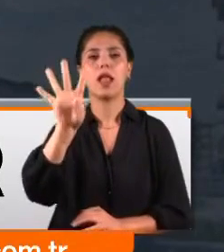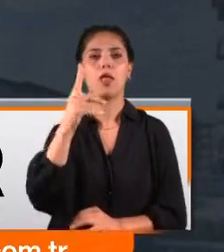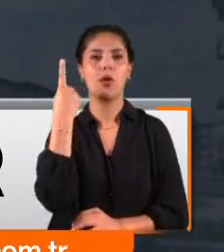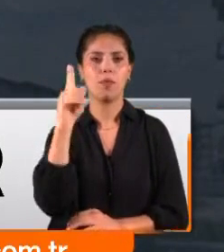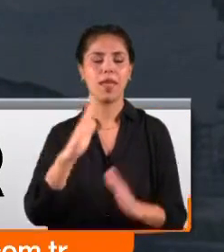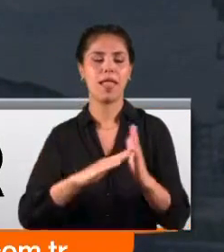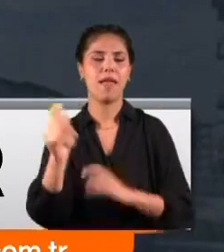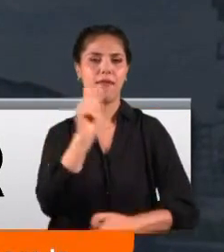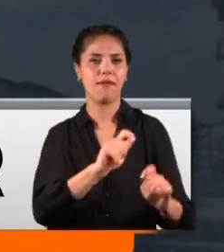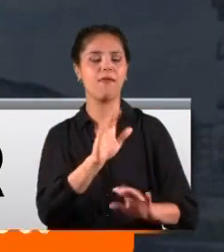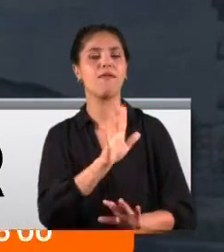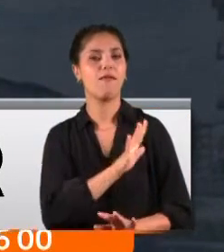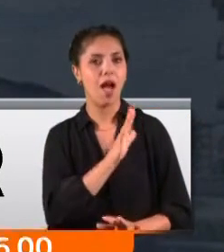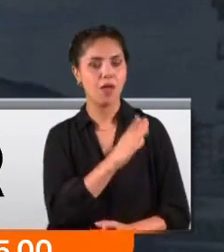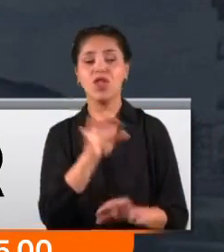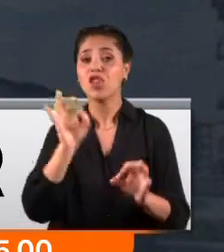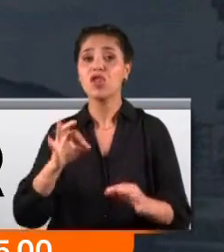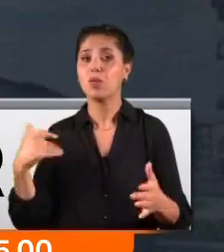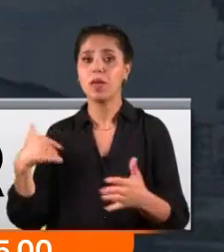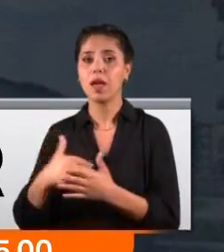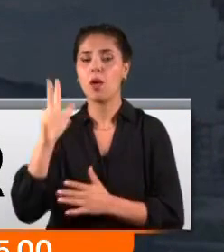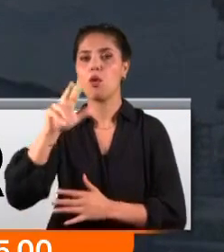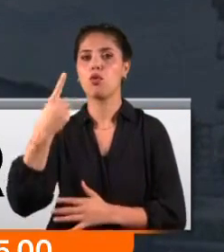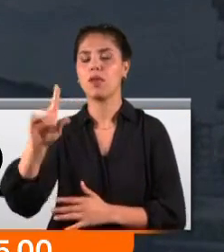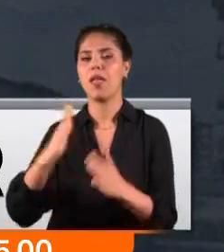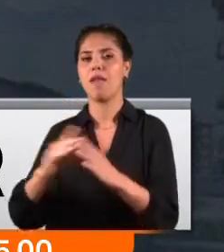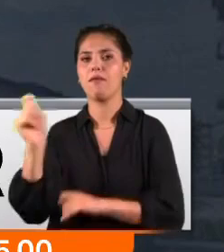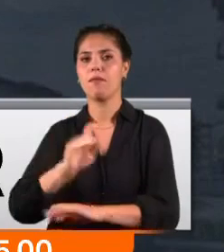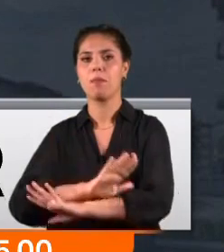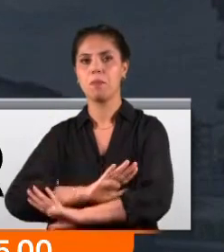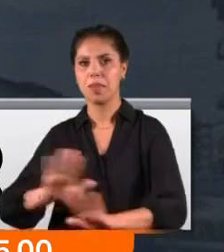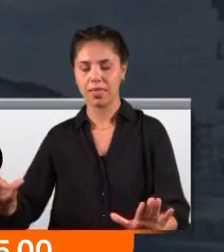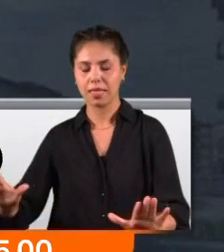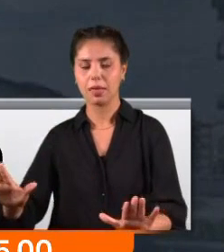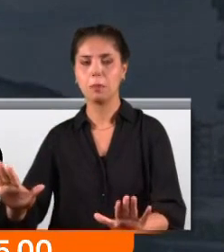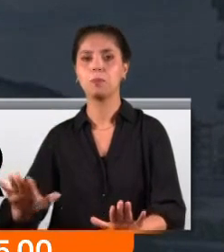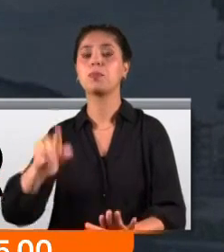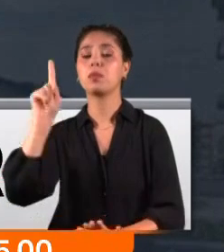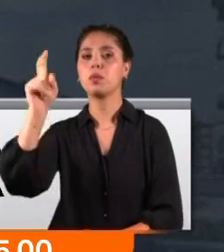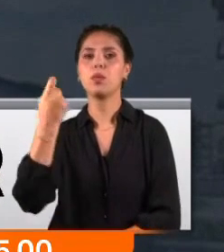254.195 konut için düğmeye basıldı. Şimdiye kadar 33.971 konut yapılırken